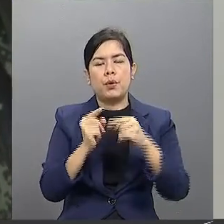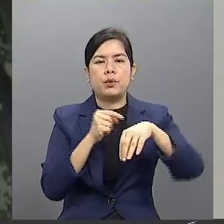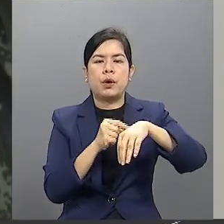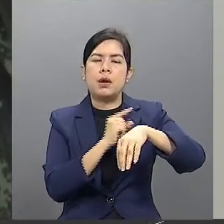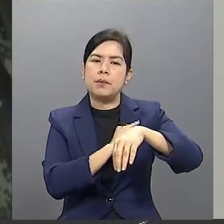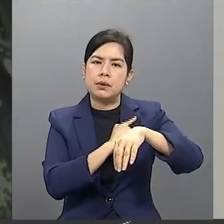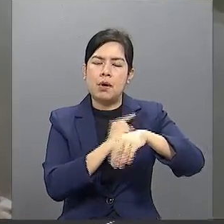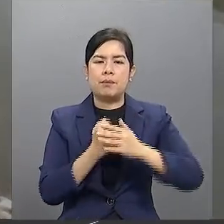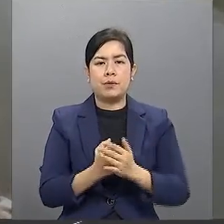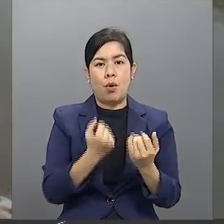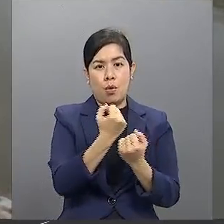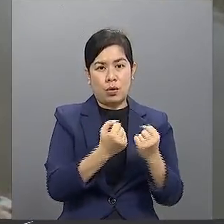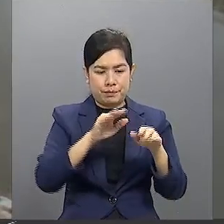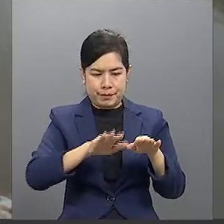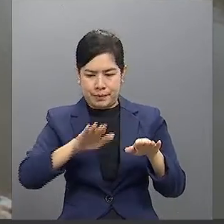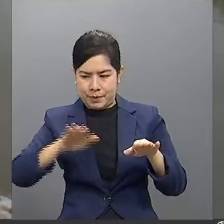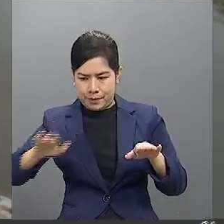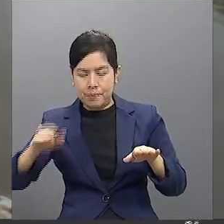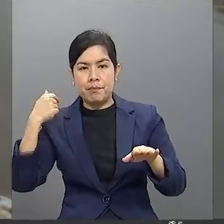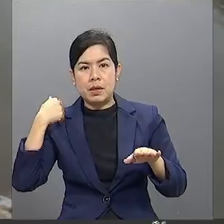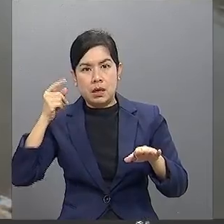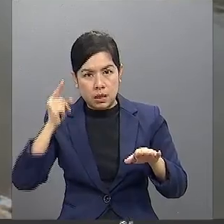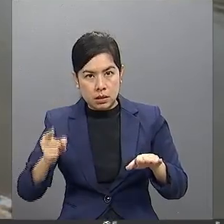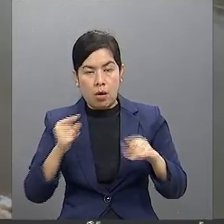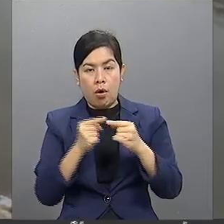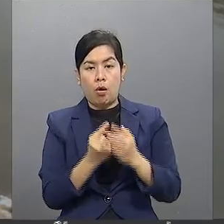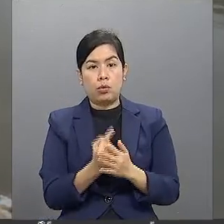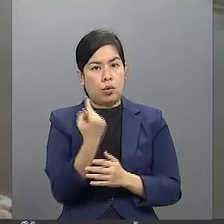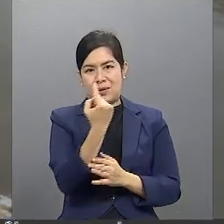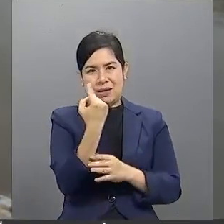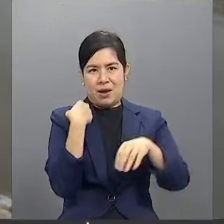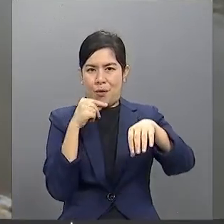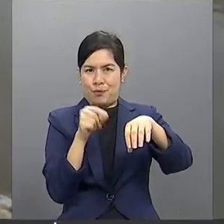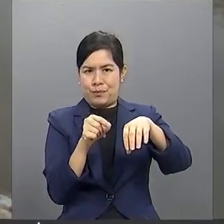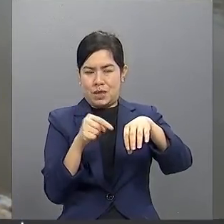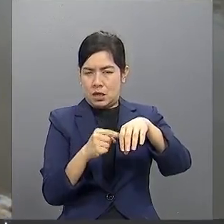คันจะต้องนำออกทางด่านดันเตาปัญญังรัฐกาลันตันประเทศมาเลเซียเท่านั้น